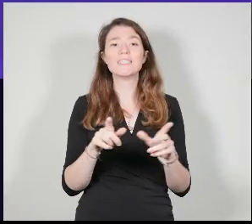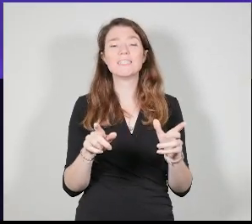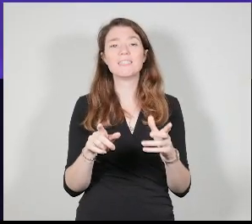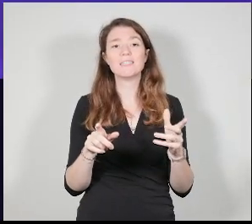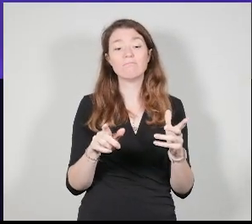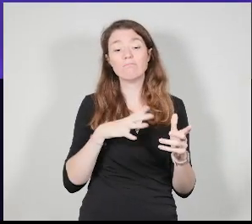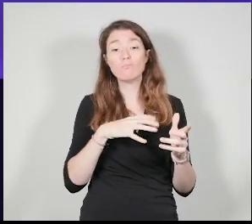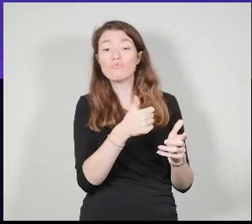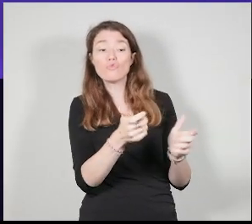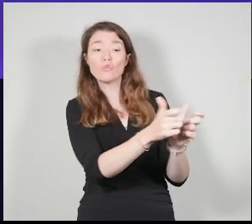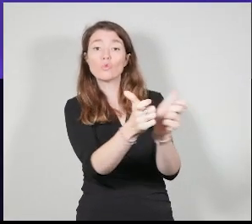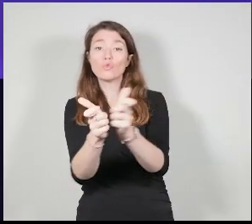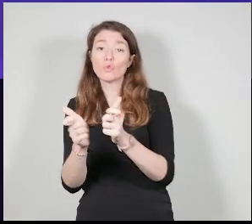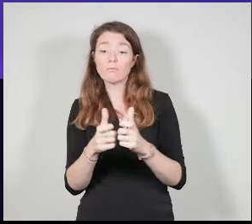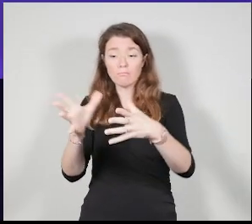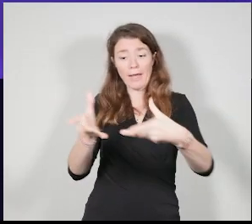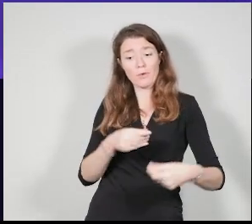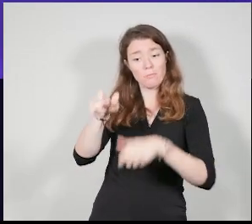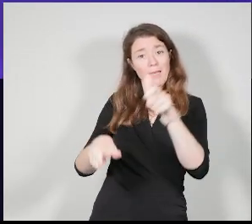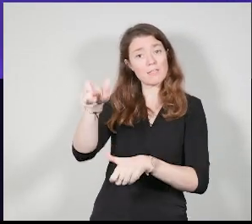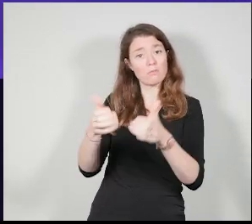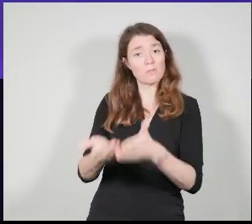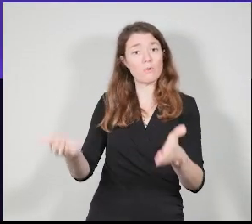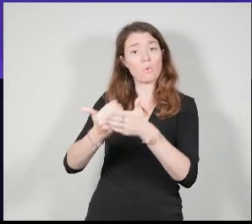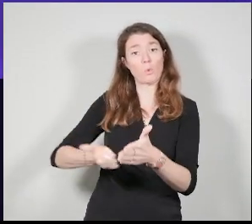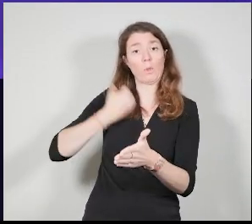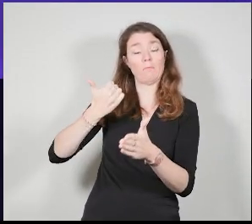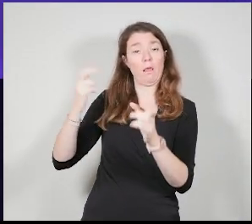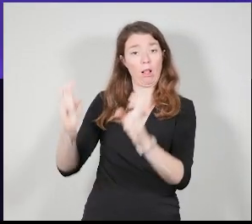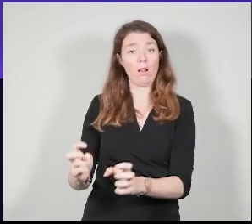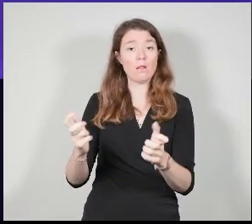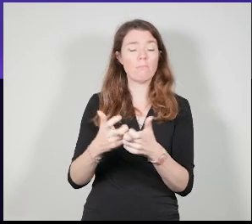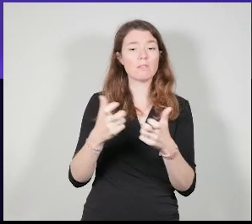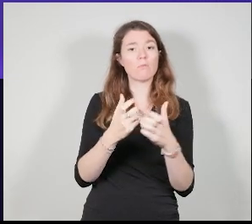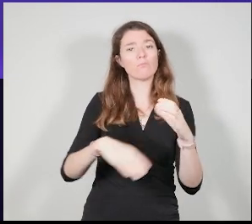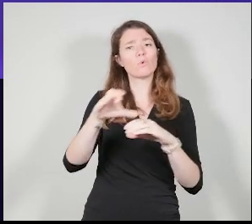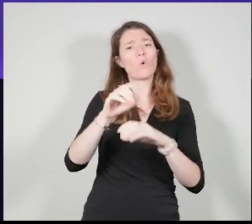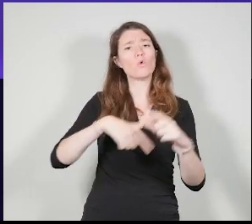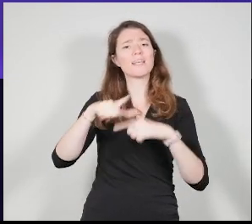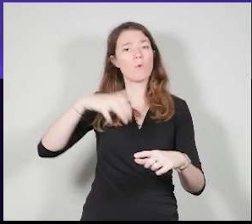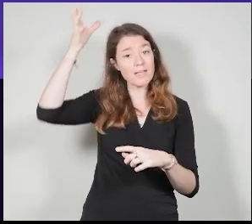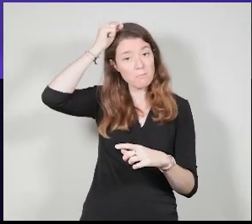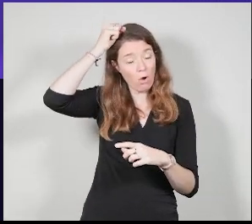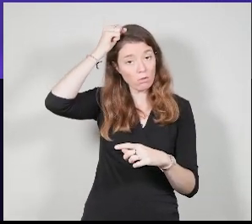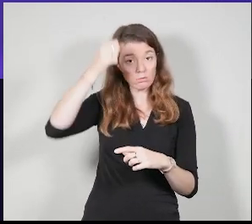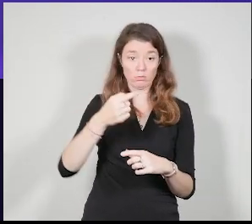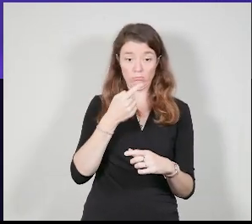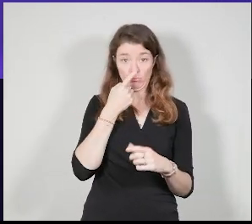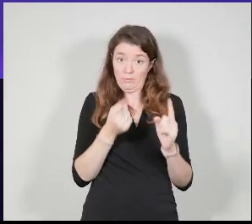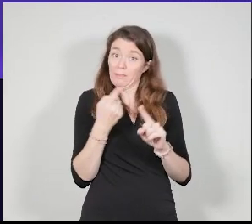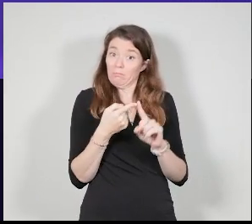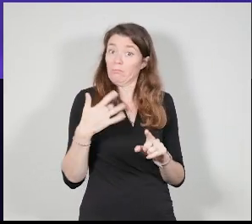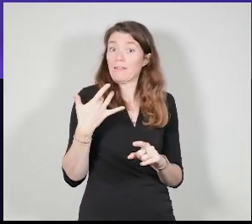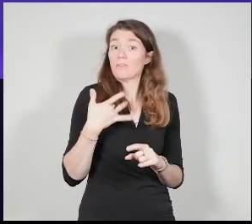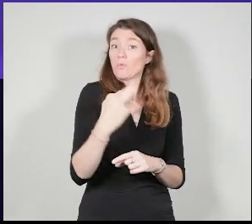des structures qui accueillent des personnes en perte d'autonomie, notamment les colocations Alzheimer, qui sont un concept intéressant, dont on